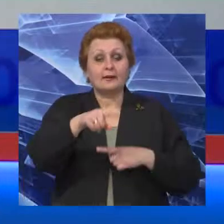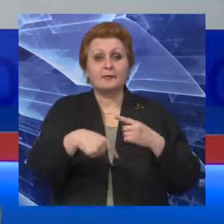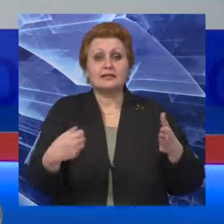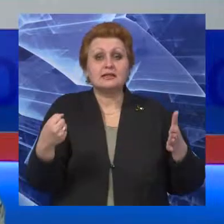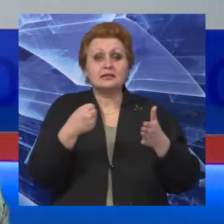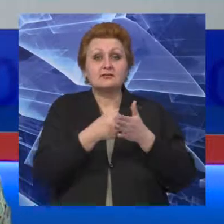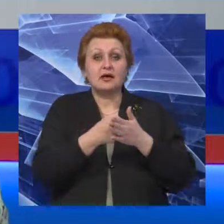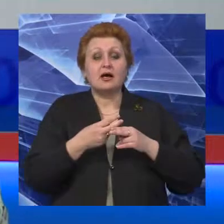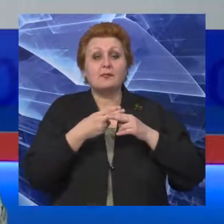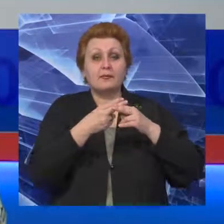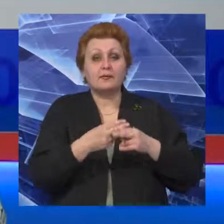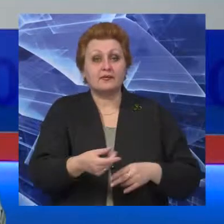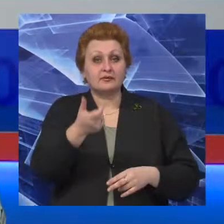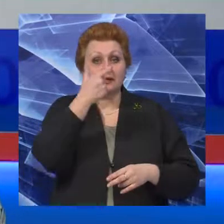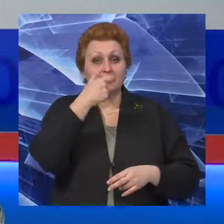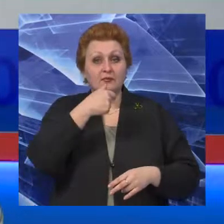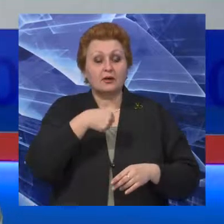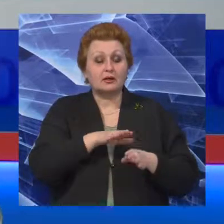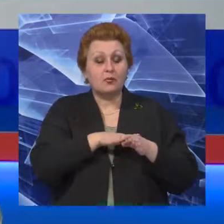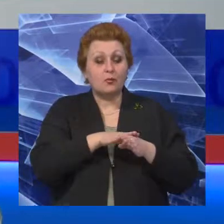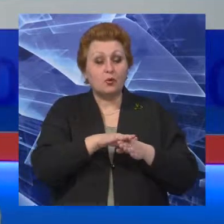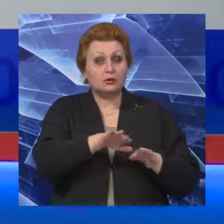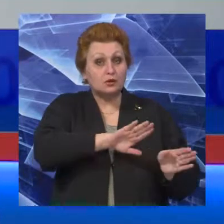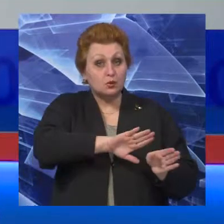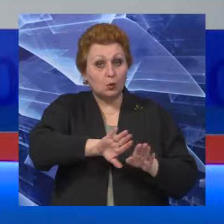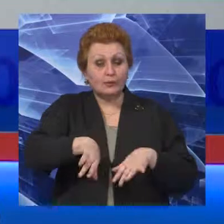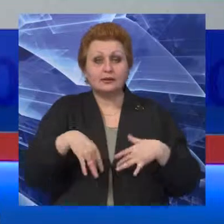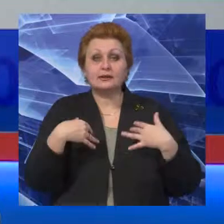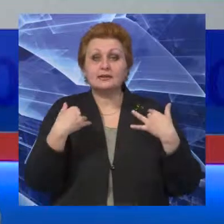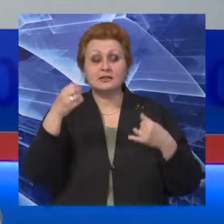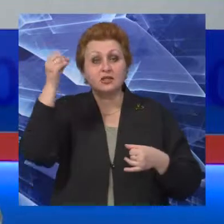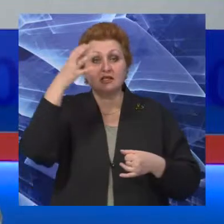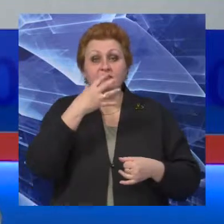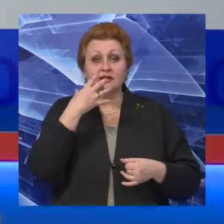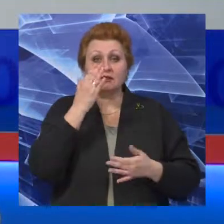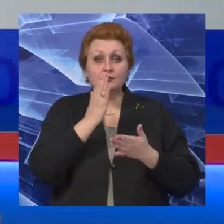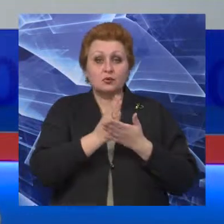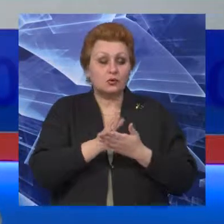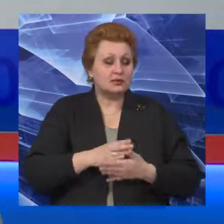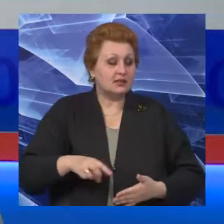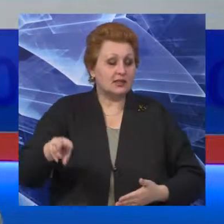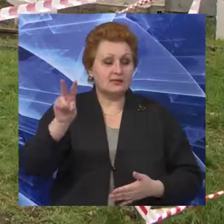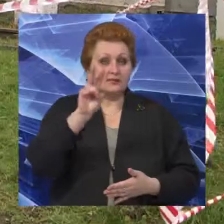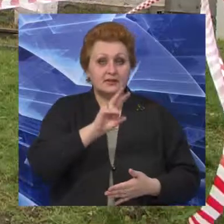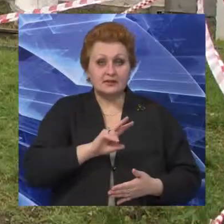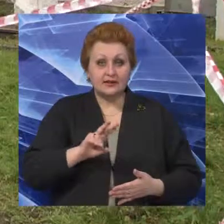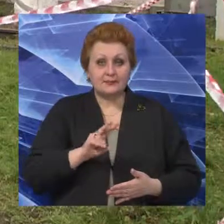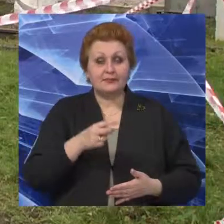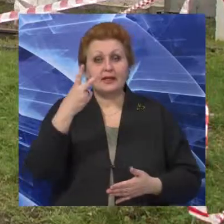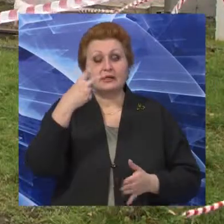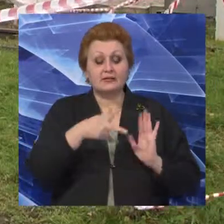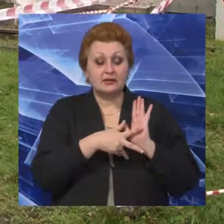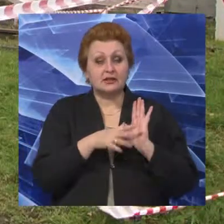Последствия аварии на подстанции «Северная» в краевом центре практически полностью устранены. В настоящий момент свет и тепло есть во всех домах. Напомним,